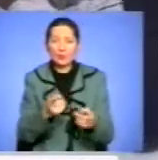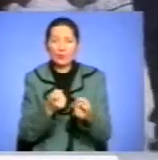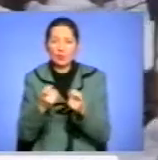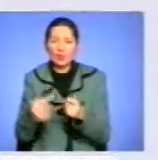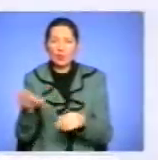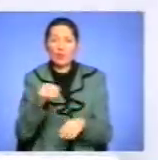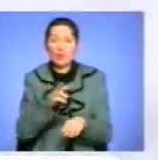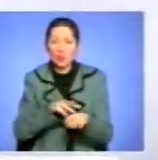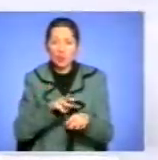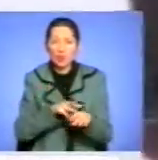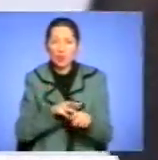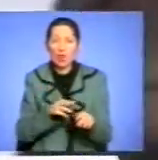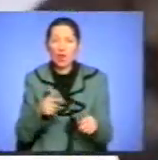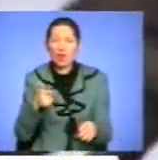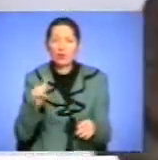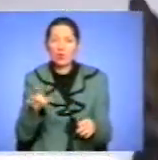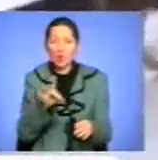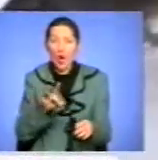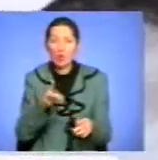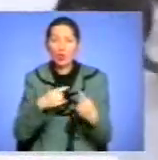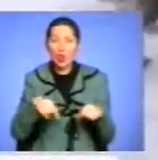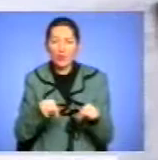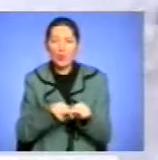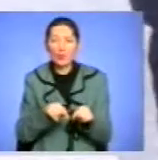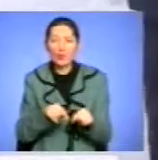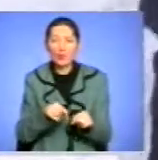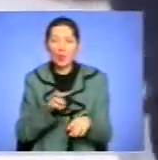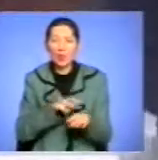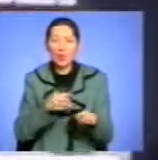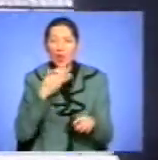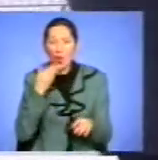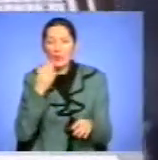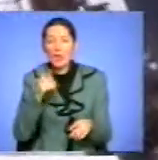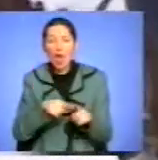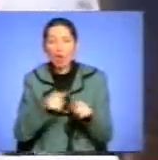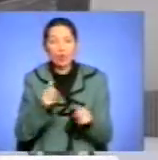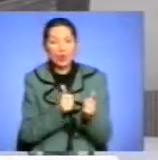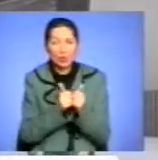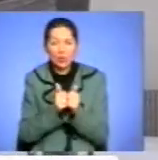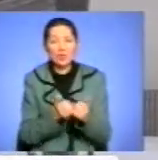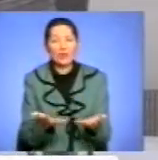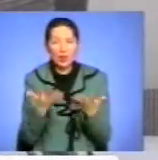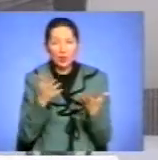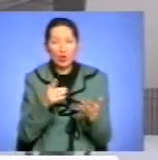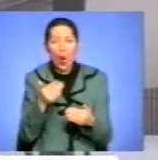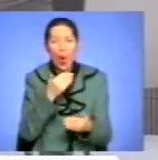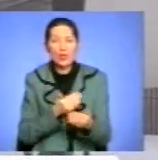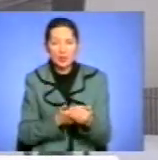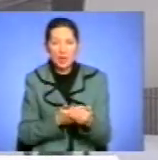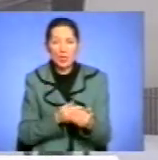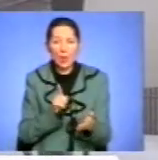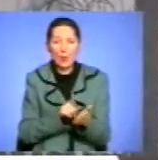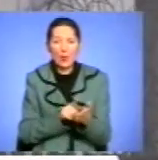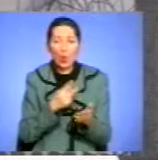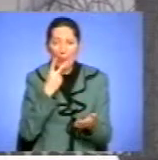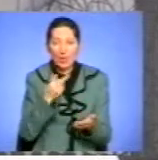співробітники Гусятинського райвідділу внутрішніх справ. Міліціонери опитали родичів та сусідів зниклої. І з'ясувалося, що востаннє пенсіонерку бачили у